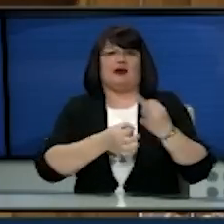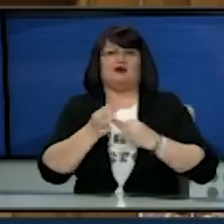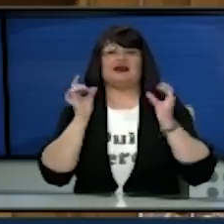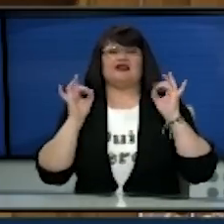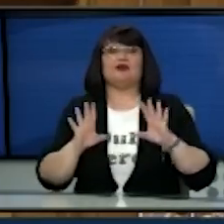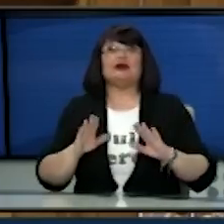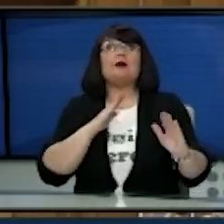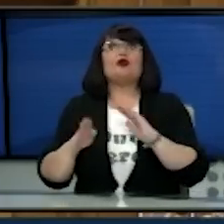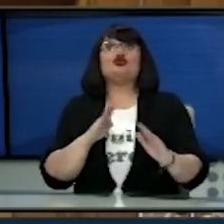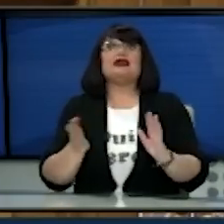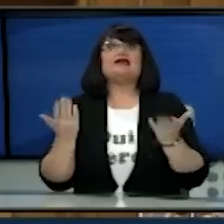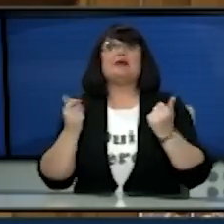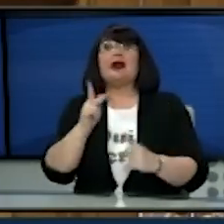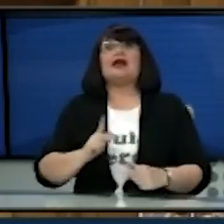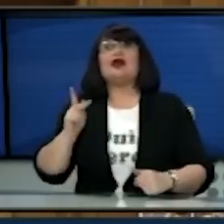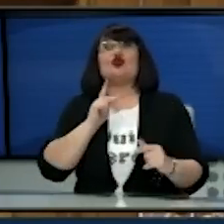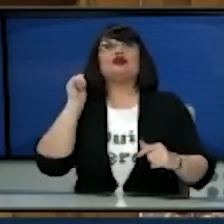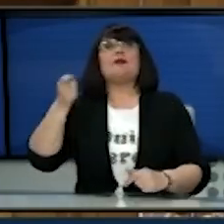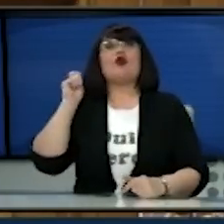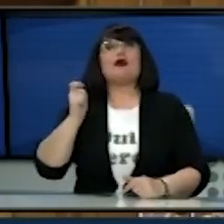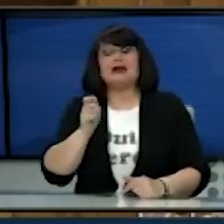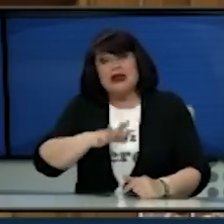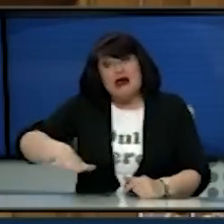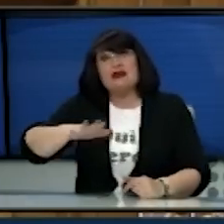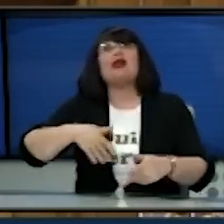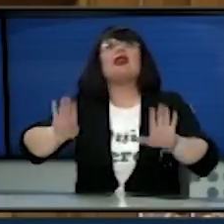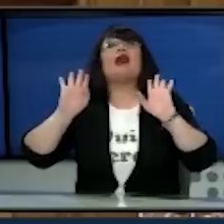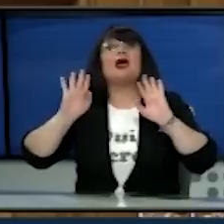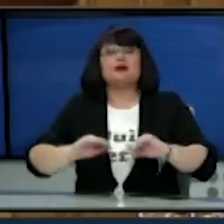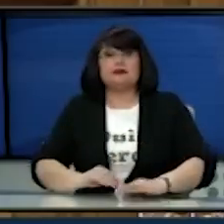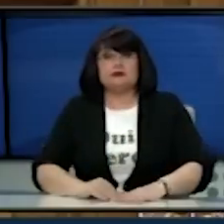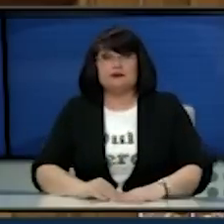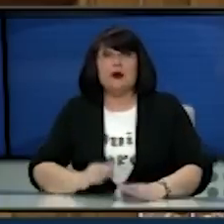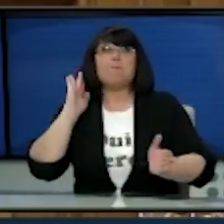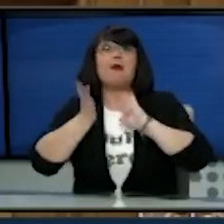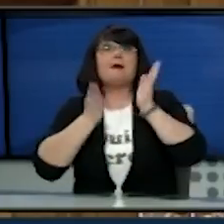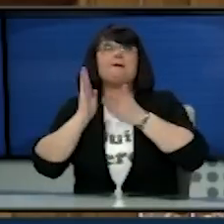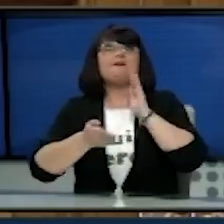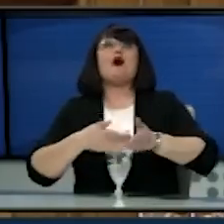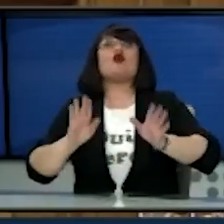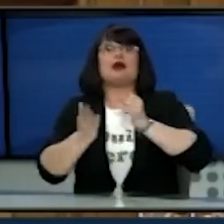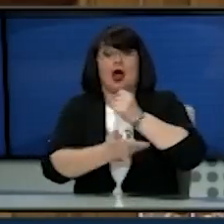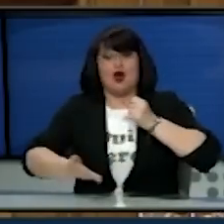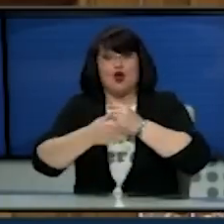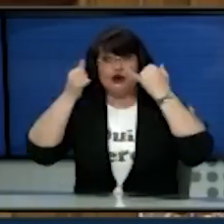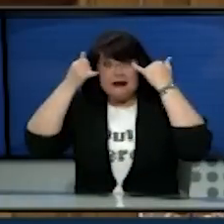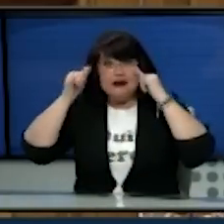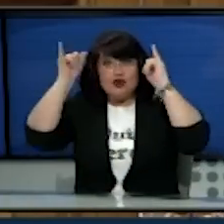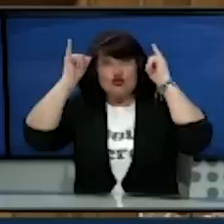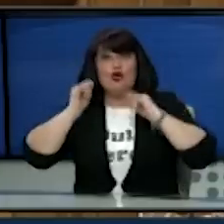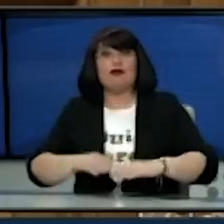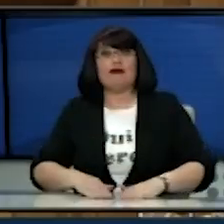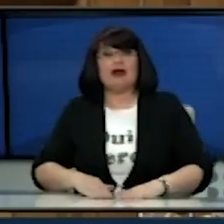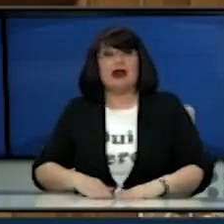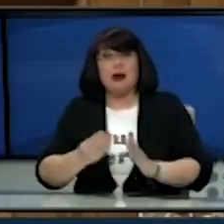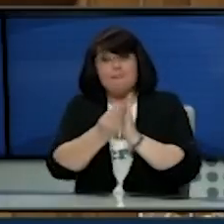από την ομπρέλα της κοινωνικής σας πολιτικής όλοι αυτοί? Δεν πλήττονται οι αγρότες, οι κτηνοτρόφοι από την